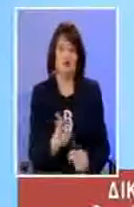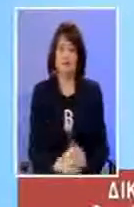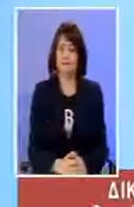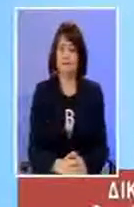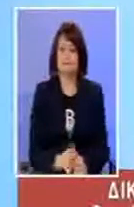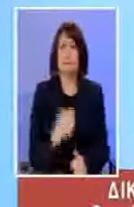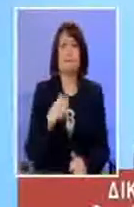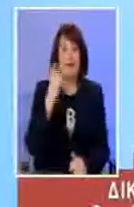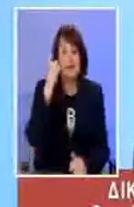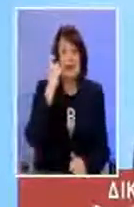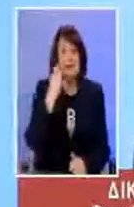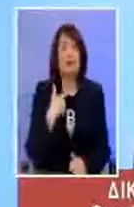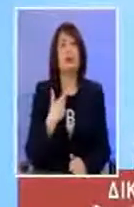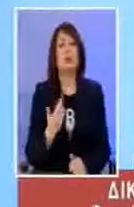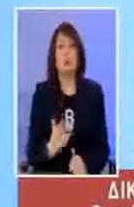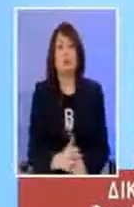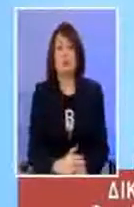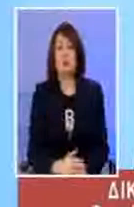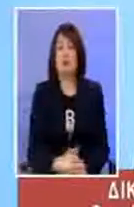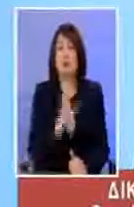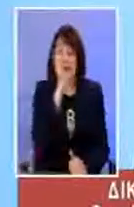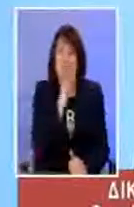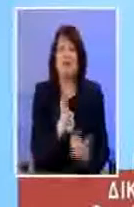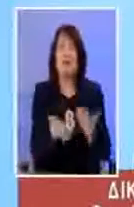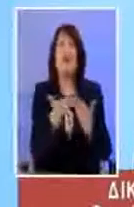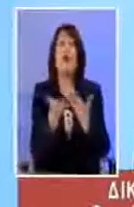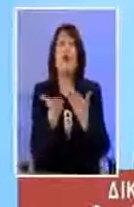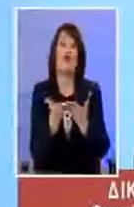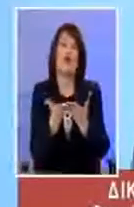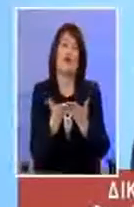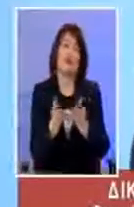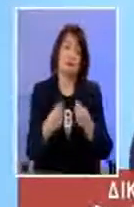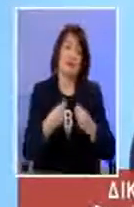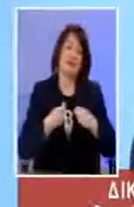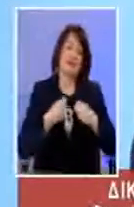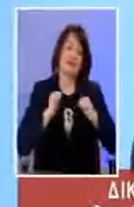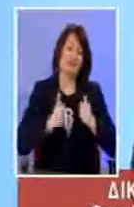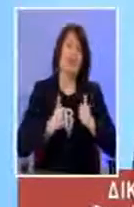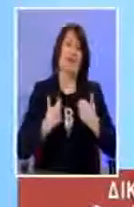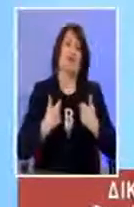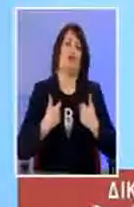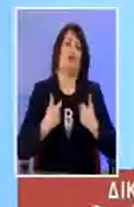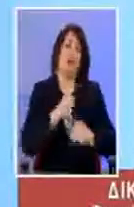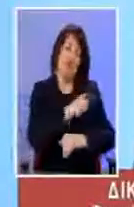και... Καταλάβατε. Είναι δηλαδή πραγματικά μια βοήθεια που εμάς μας δίνει μεγάλο κουράγιο.